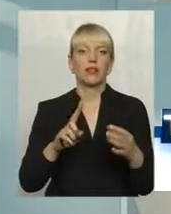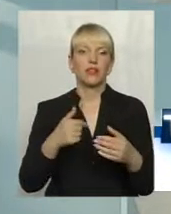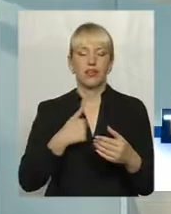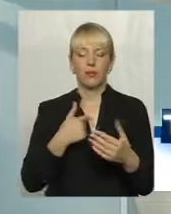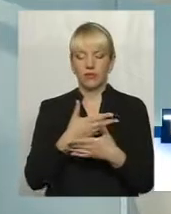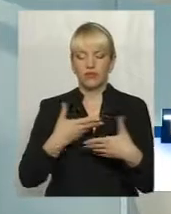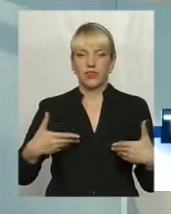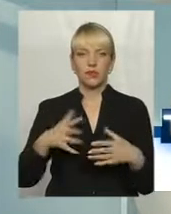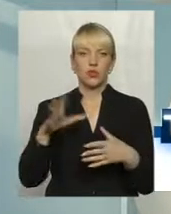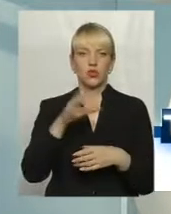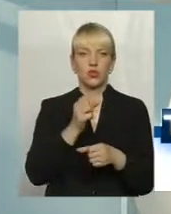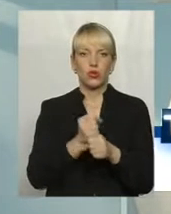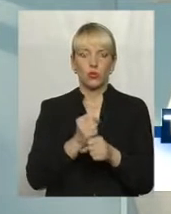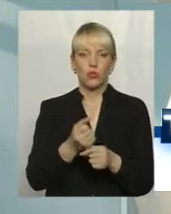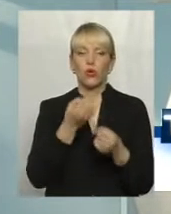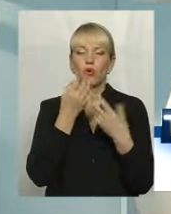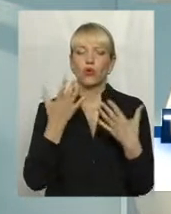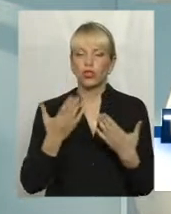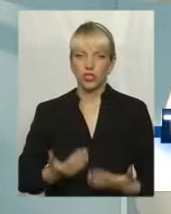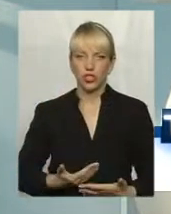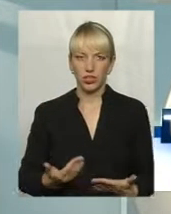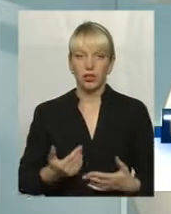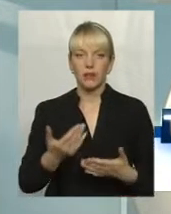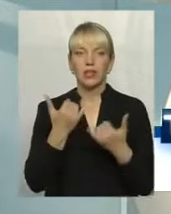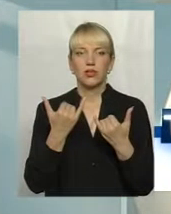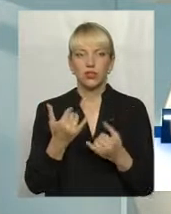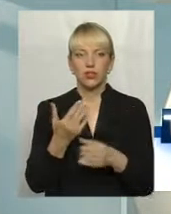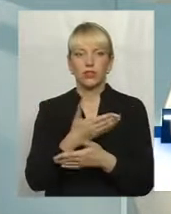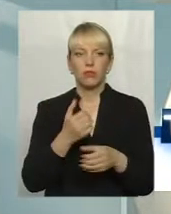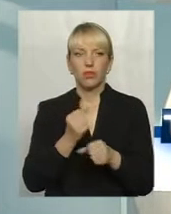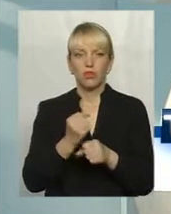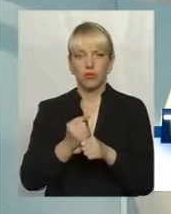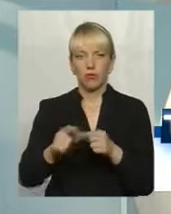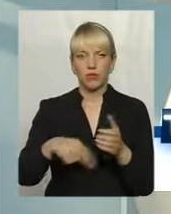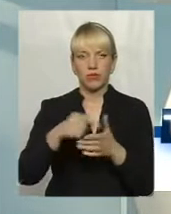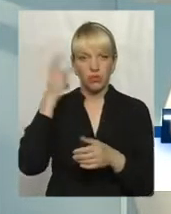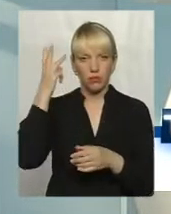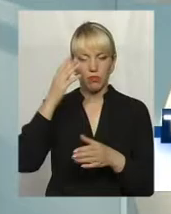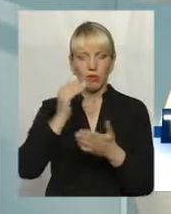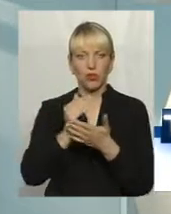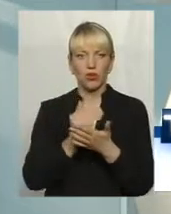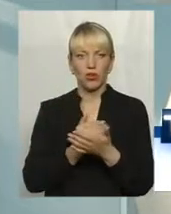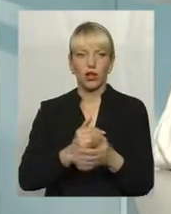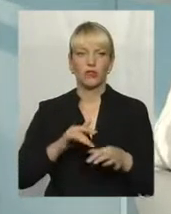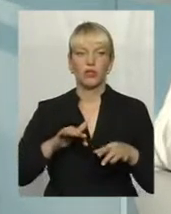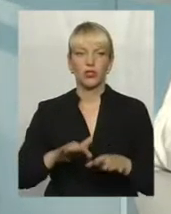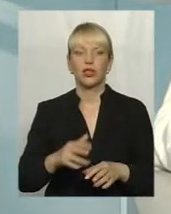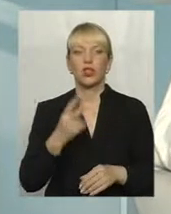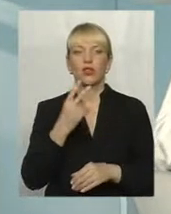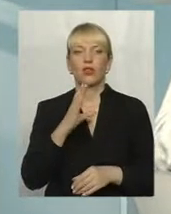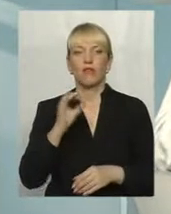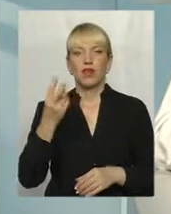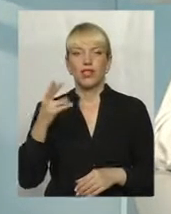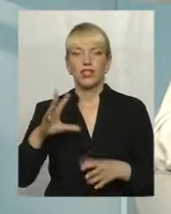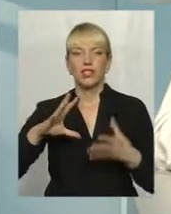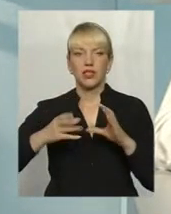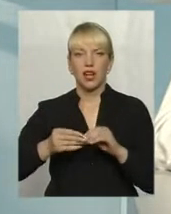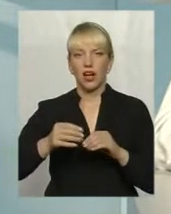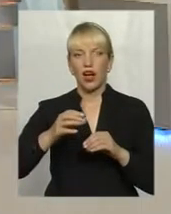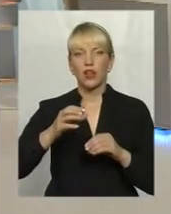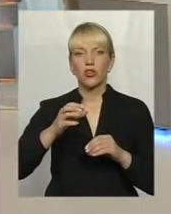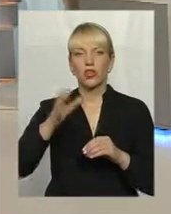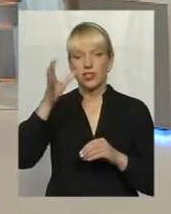життя. Тому, власне, ми розробили сьогодні тут, в Хмельницькому, програму дій. 2 вересня загальнонаціональний